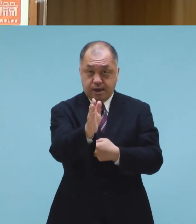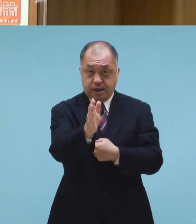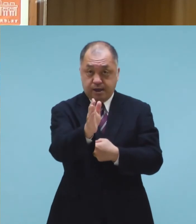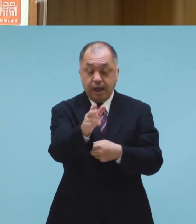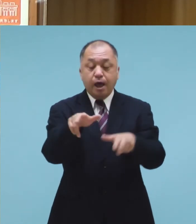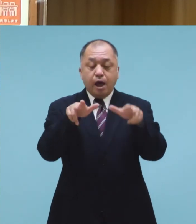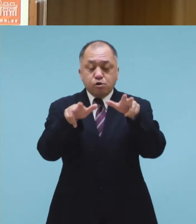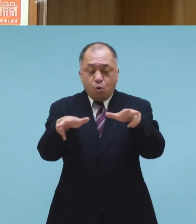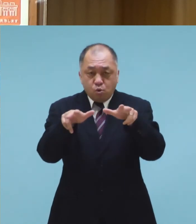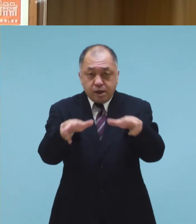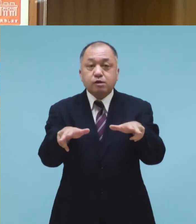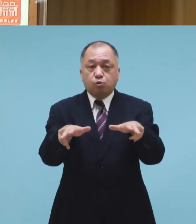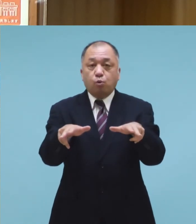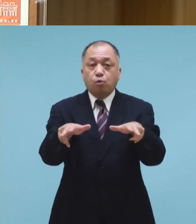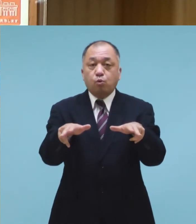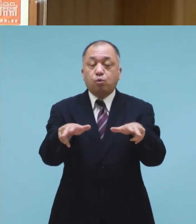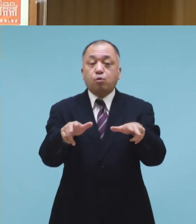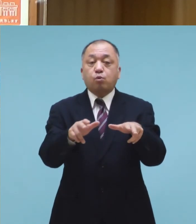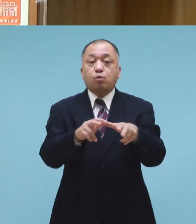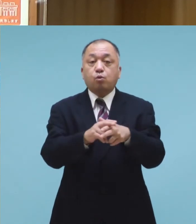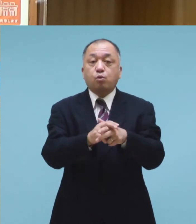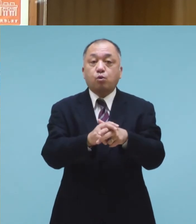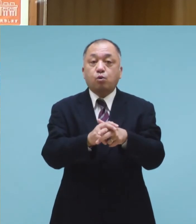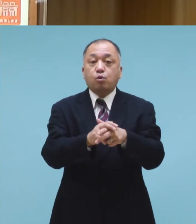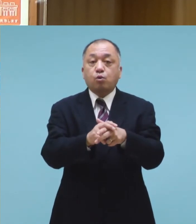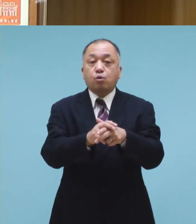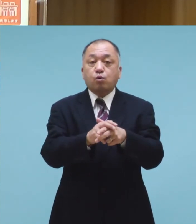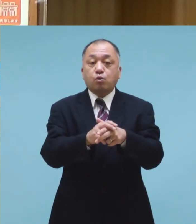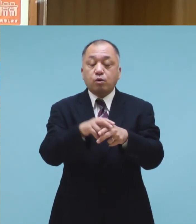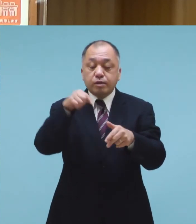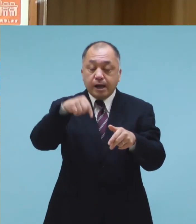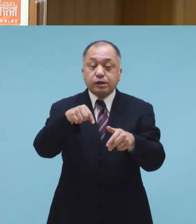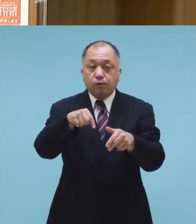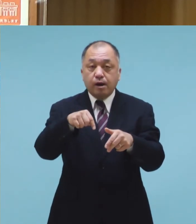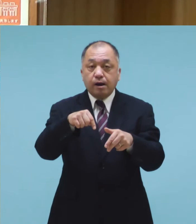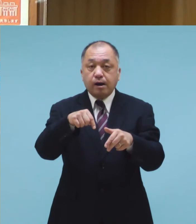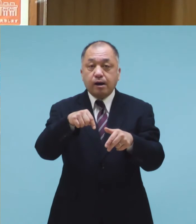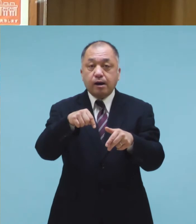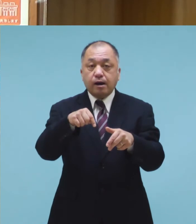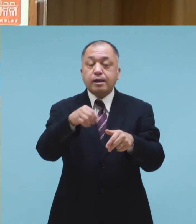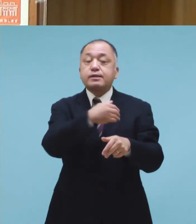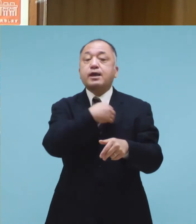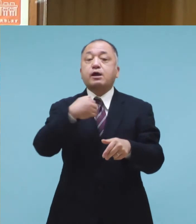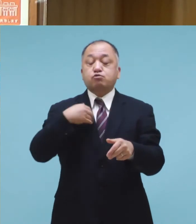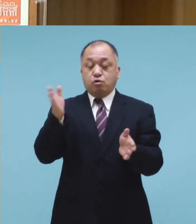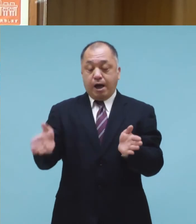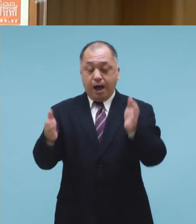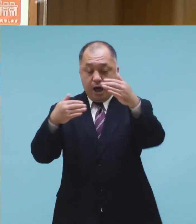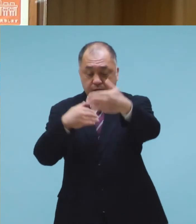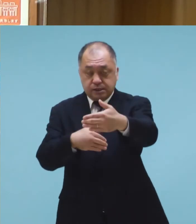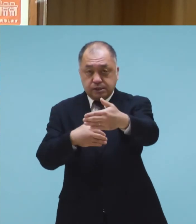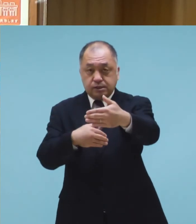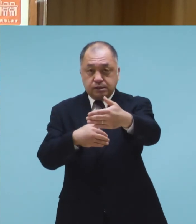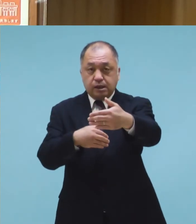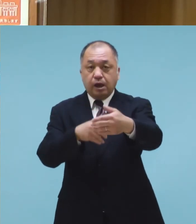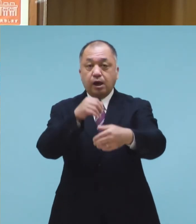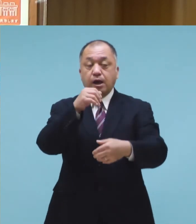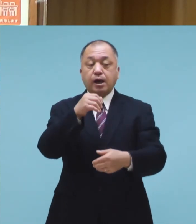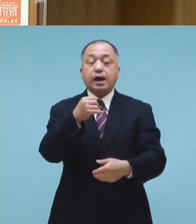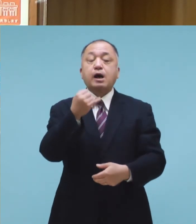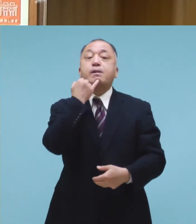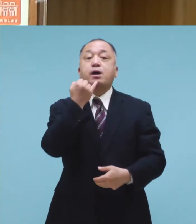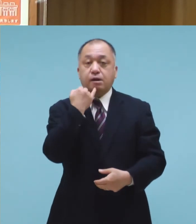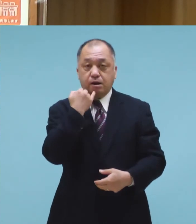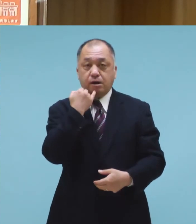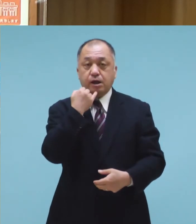行政の要請の、中身についてはその行政の裁量の範囲内だということで可能だということで、まあ、これ